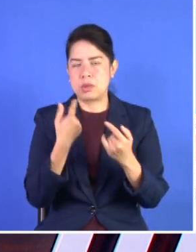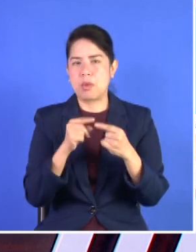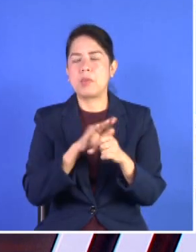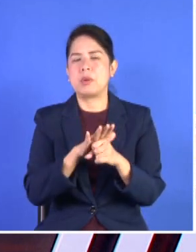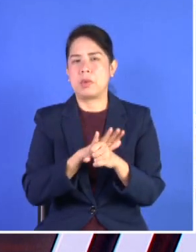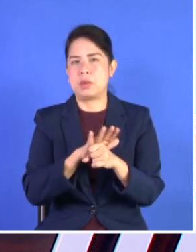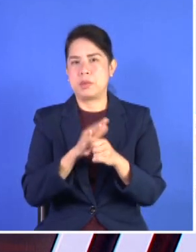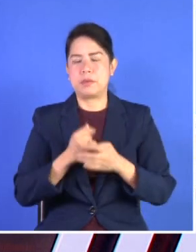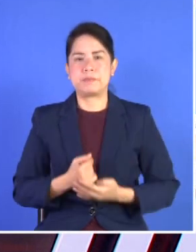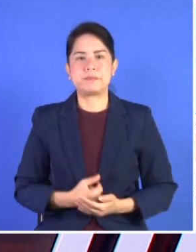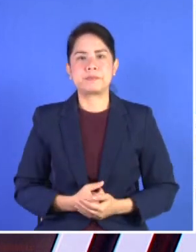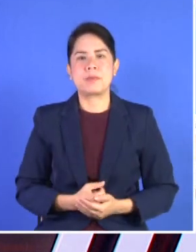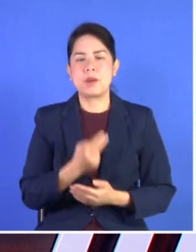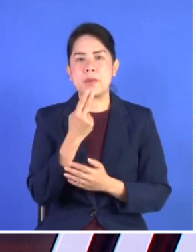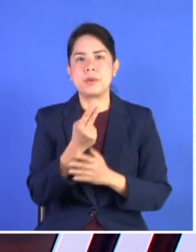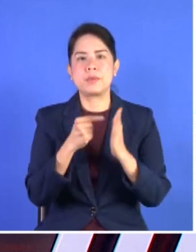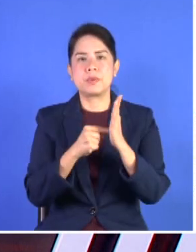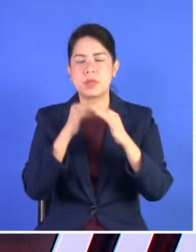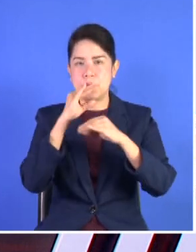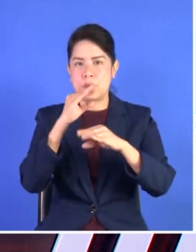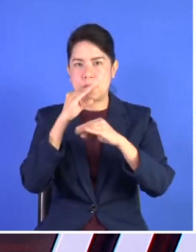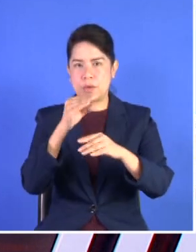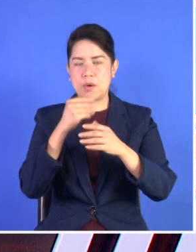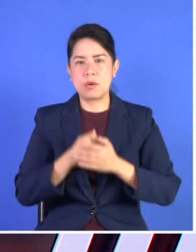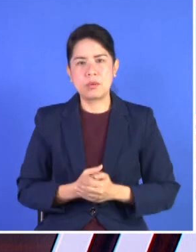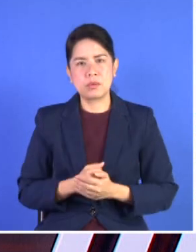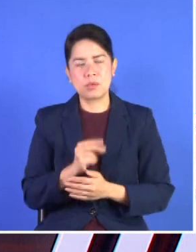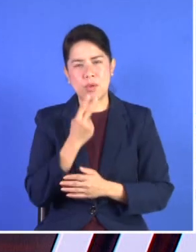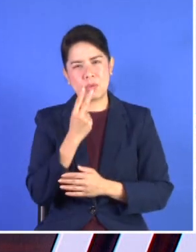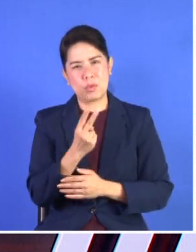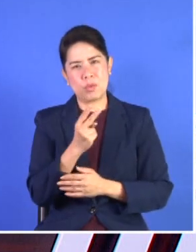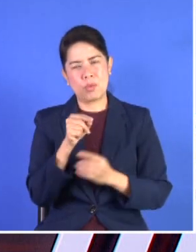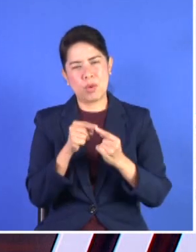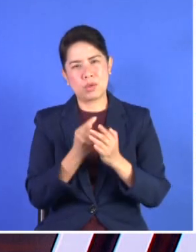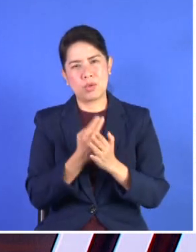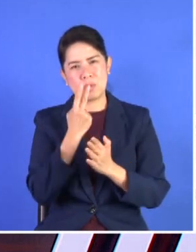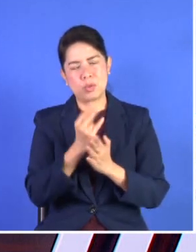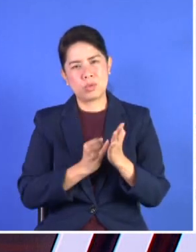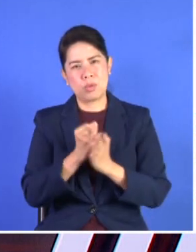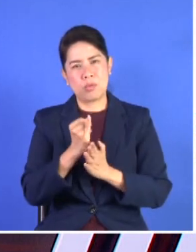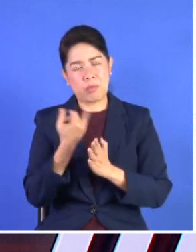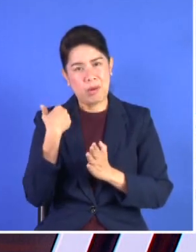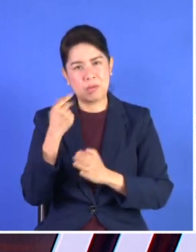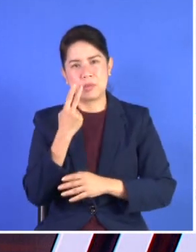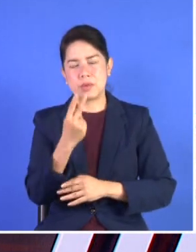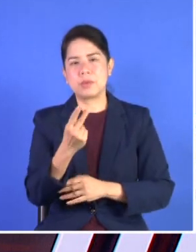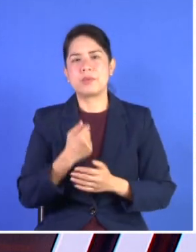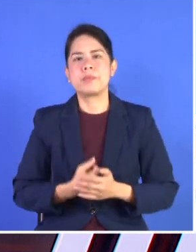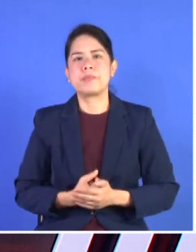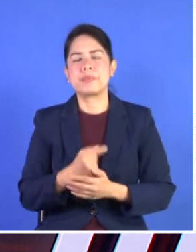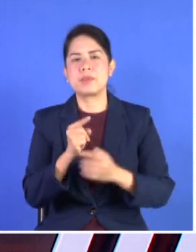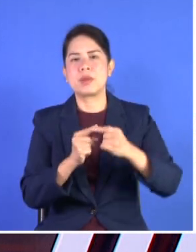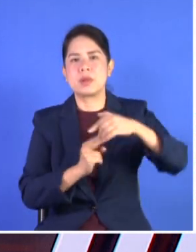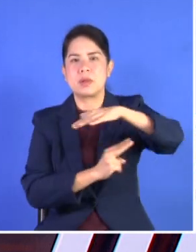ไปที่ระยองเหตุการณ์นี้หลายคนเขาวิพากษ์วิจารณ์แล้วตั้งคำถามว่าเหมาะสมหรือไม่คือสะพานข้ามแยกเกาะกลอยที่ระย